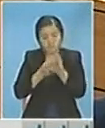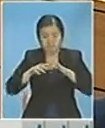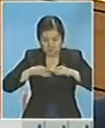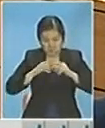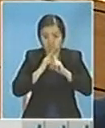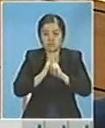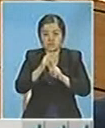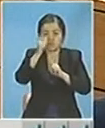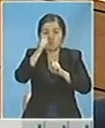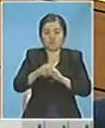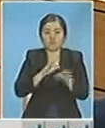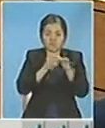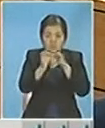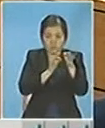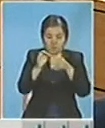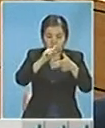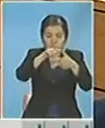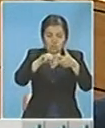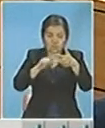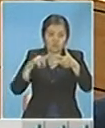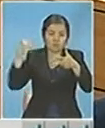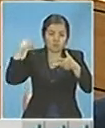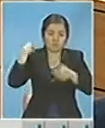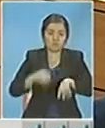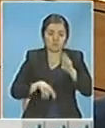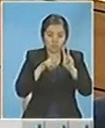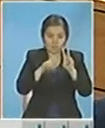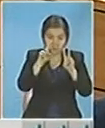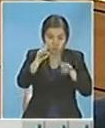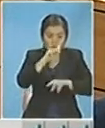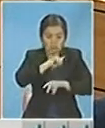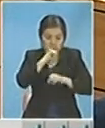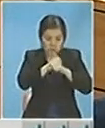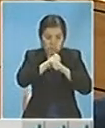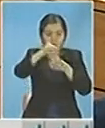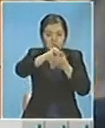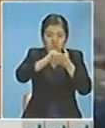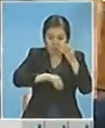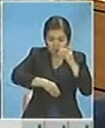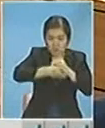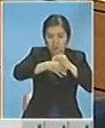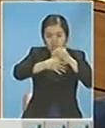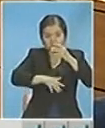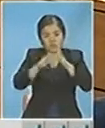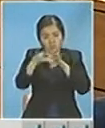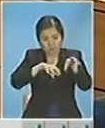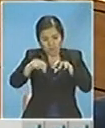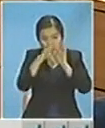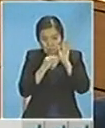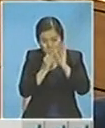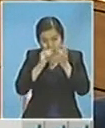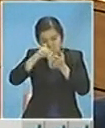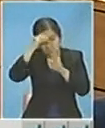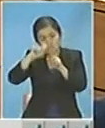คัญของร่างพระราชบัญญัตินี่นะครับก็คือ 2.1 นี่แก้ไขเพิ่มเติมหน้าที่ของราชบัณฑิตนะฮะให้สามารถจัดการศึกษาอบรมพัฒนาทางวิชา